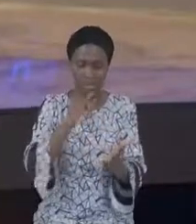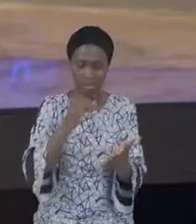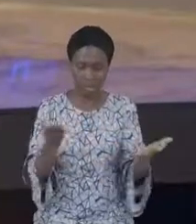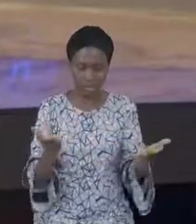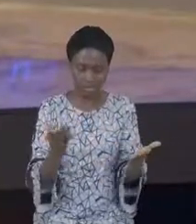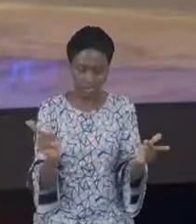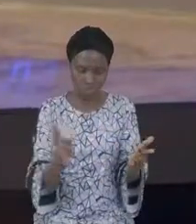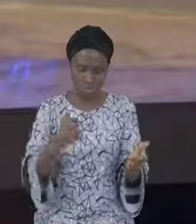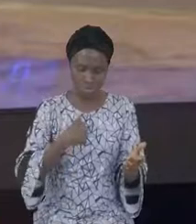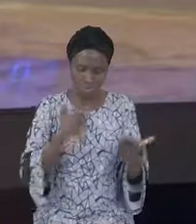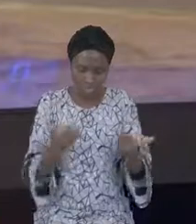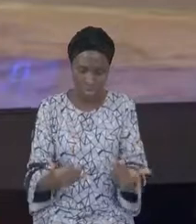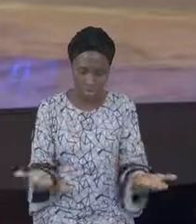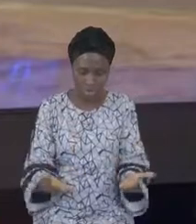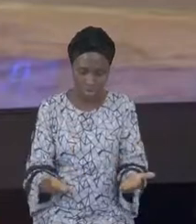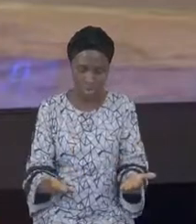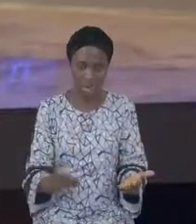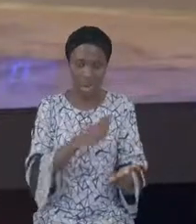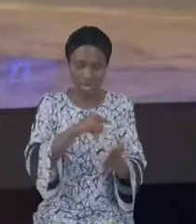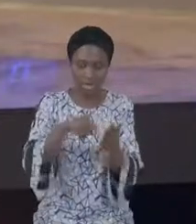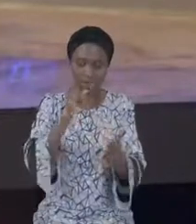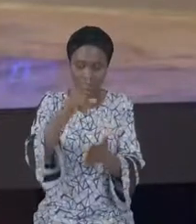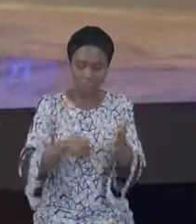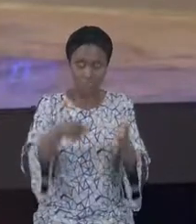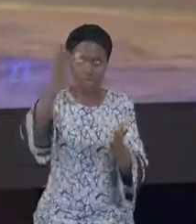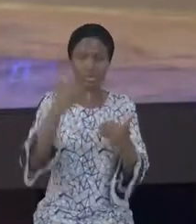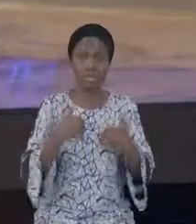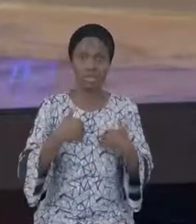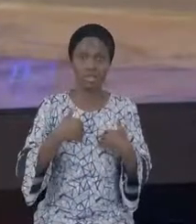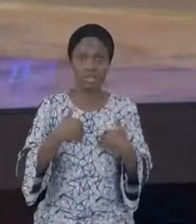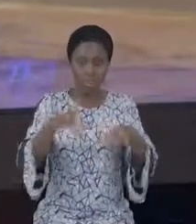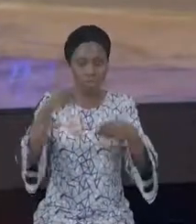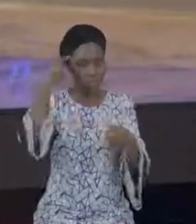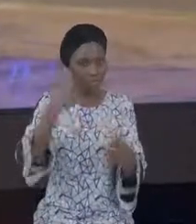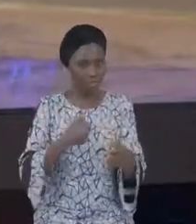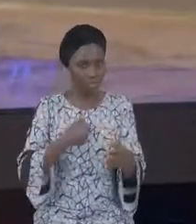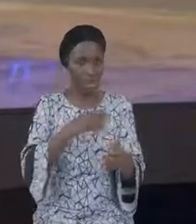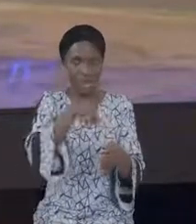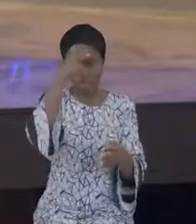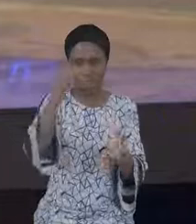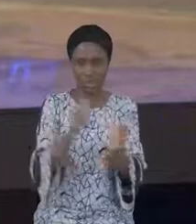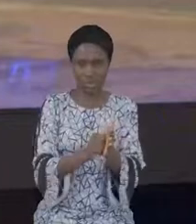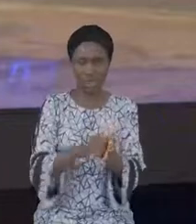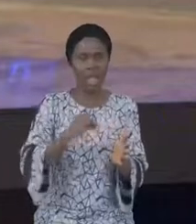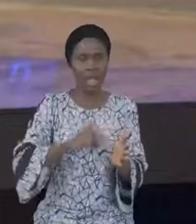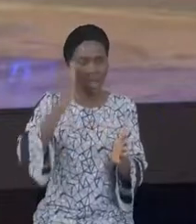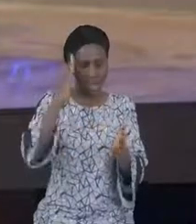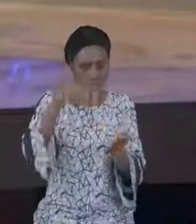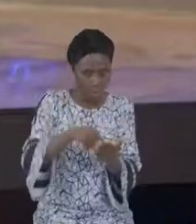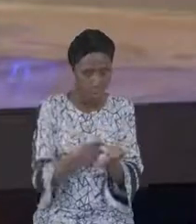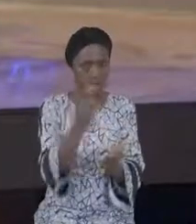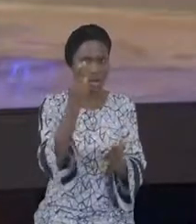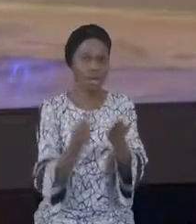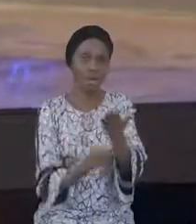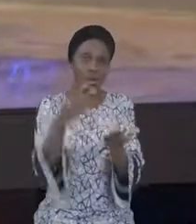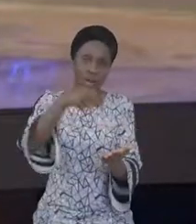for me, je suis and because of voilà that, ce que Dieu m'a I will rise up, and you will rise up. Lever, et vous allez Look vous lever. At these two verses Why now,